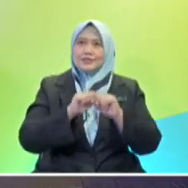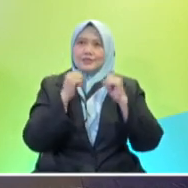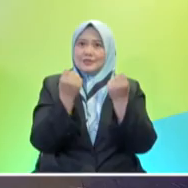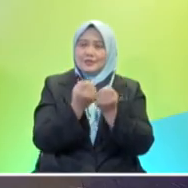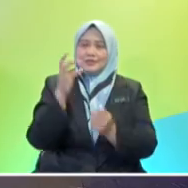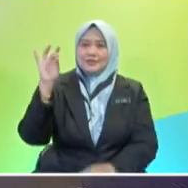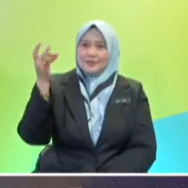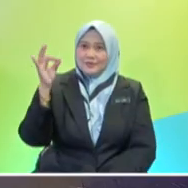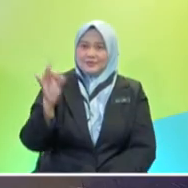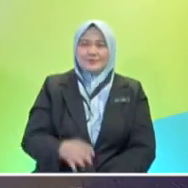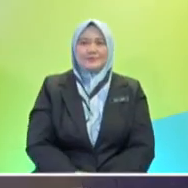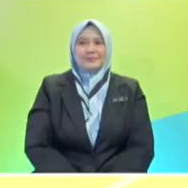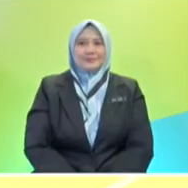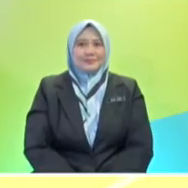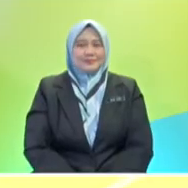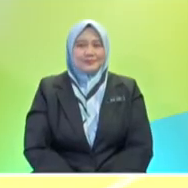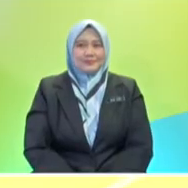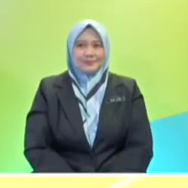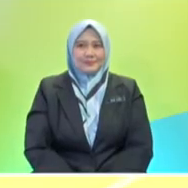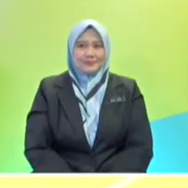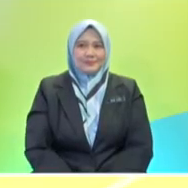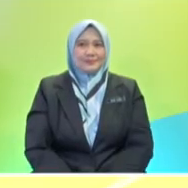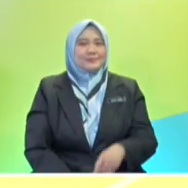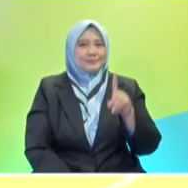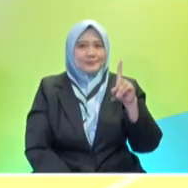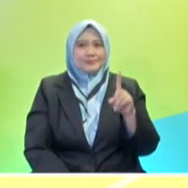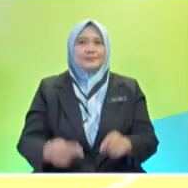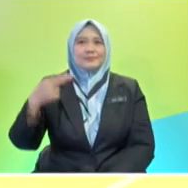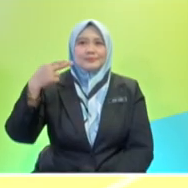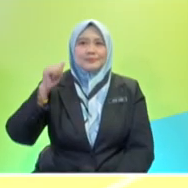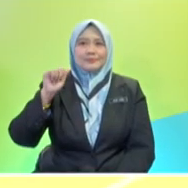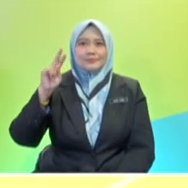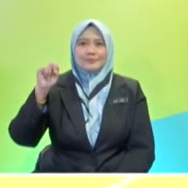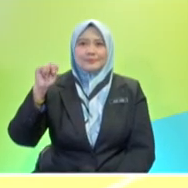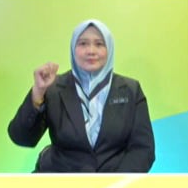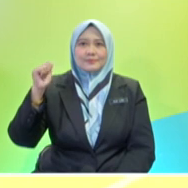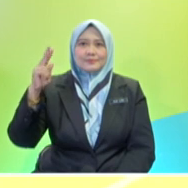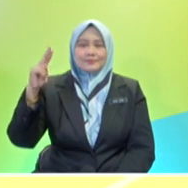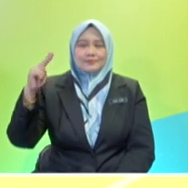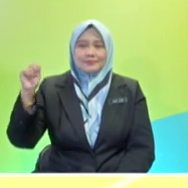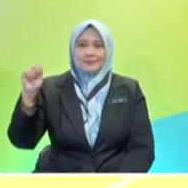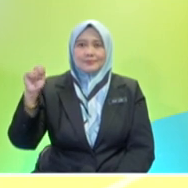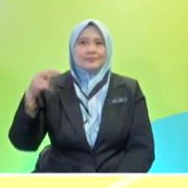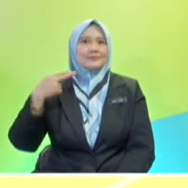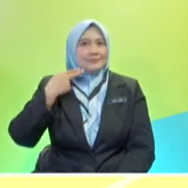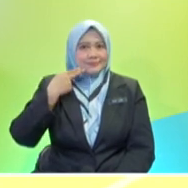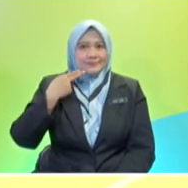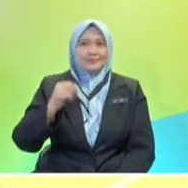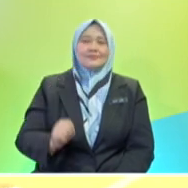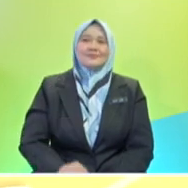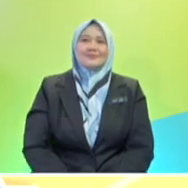murid-murid. Cikgu perkenalkan murid yang pertama, Hanan Jamilah binti Muhammad Hafifi. Hai Hanan. Hai